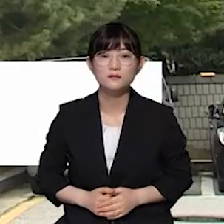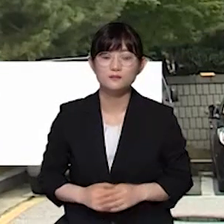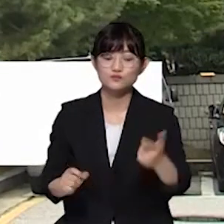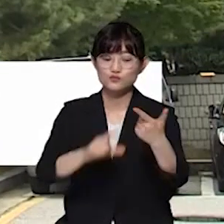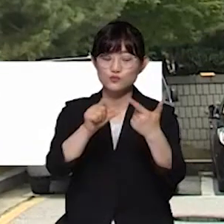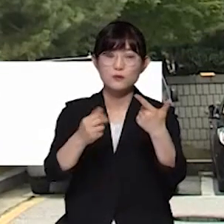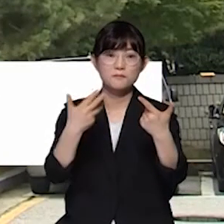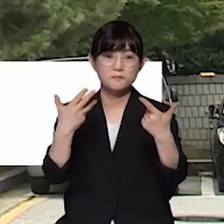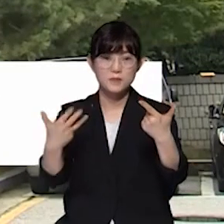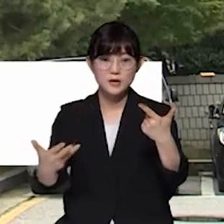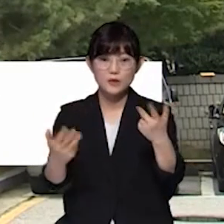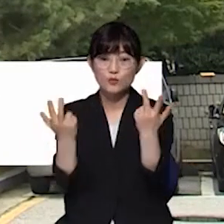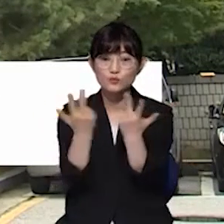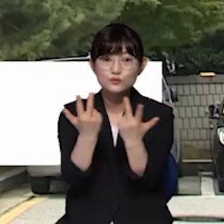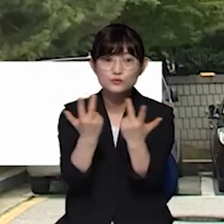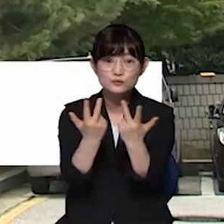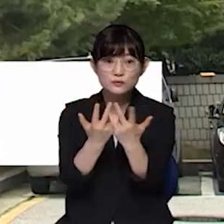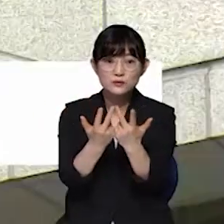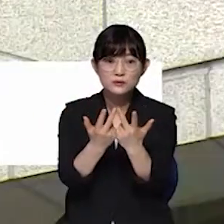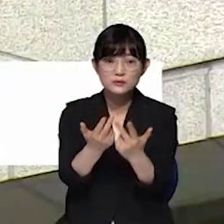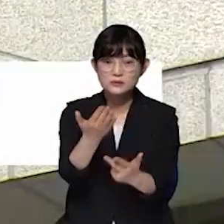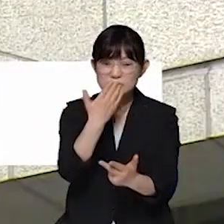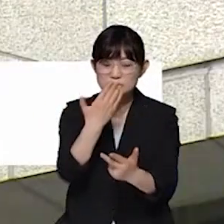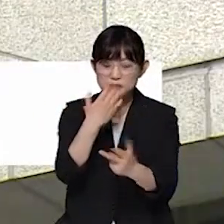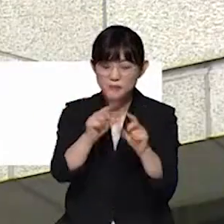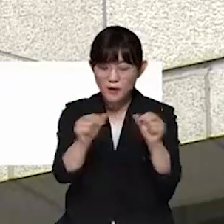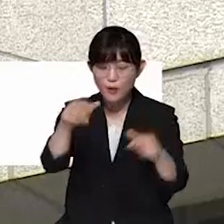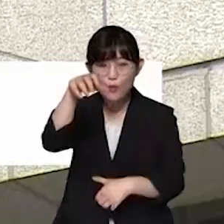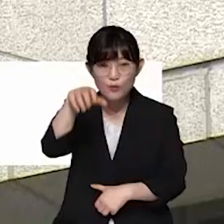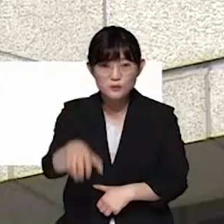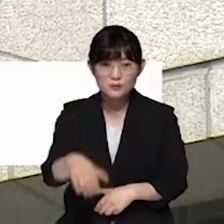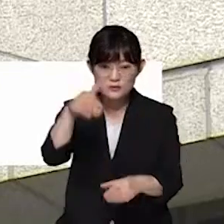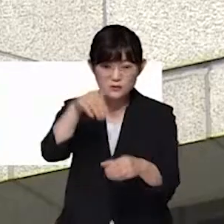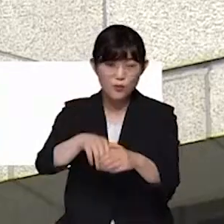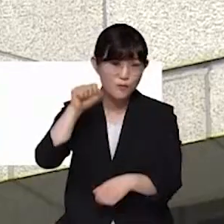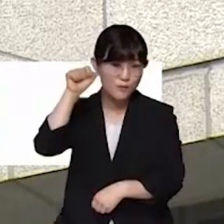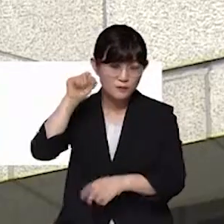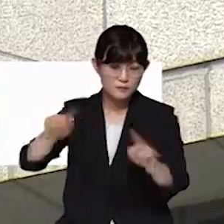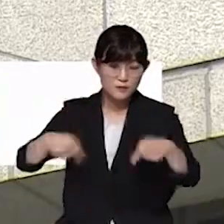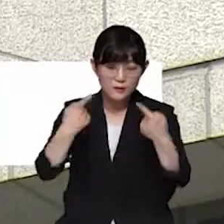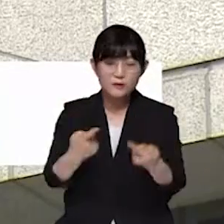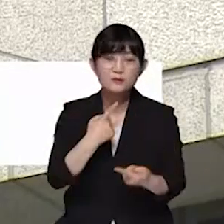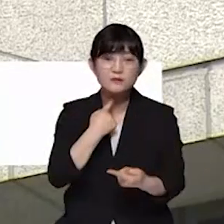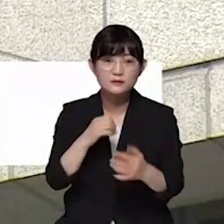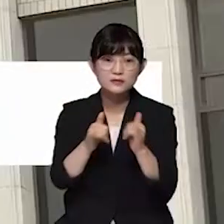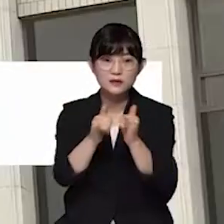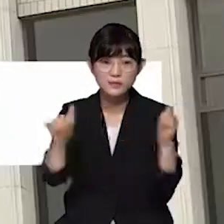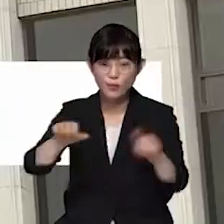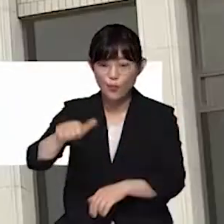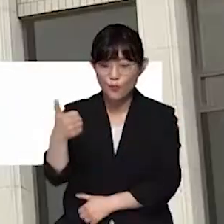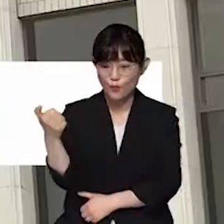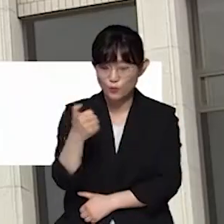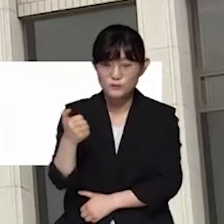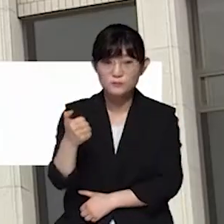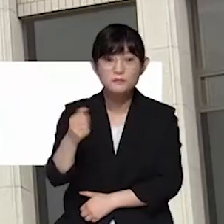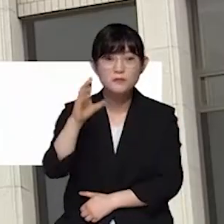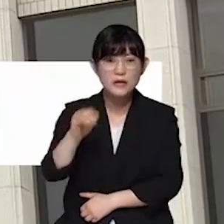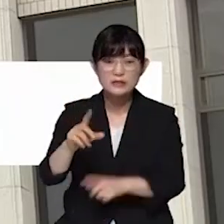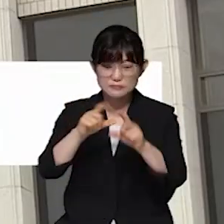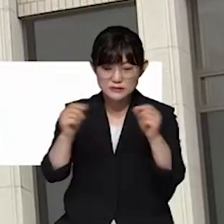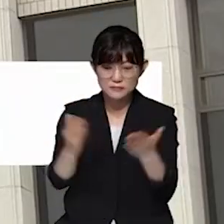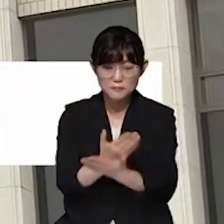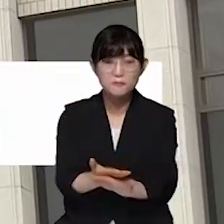지난해 6월 8일 곡성군의 한 한우 전문 식당에서 선거운동원 등 69명에게 550만 원 상당의 식사를 제공하는